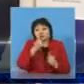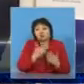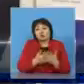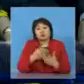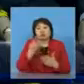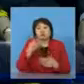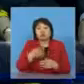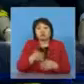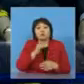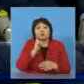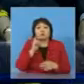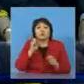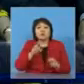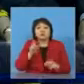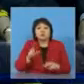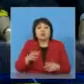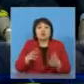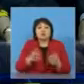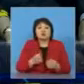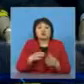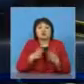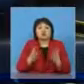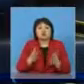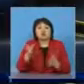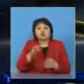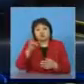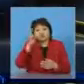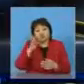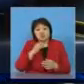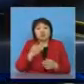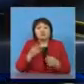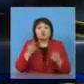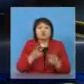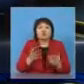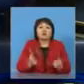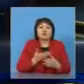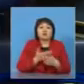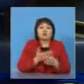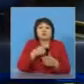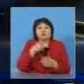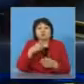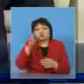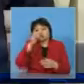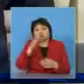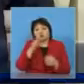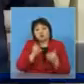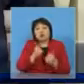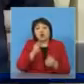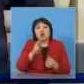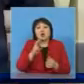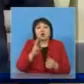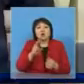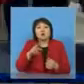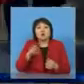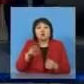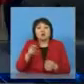около 4000 молодых специалистов получают дипломы по всей стране. Им нужна поддержка, поделился гость из Акмолинской